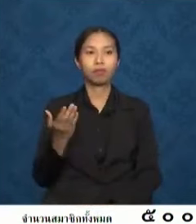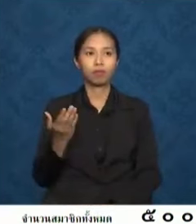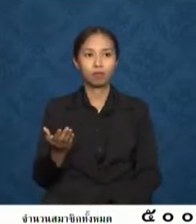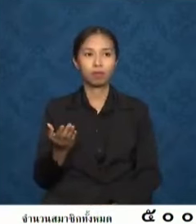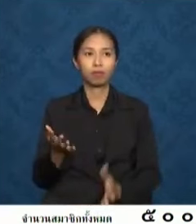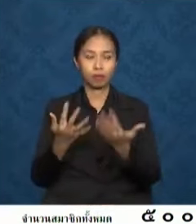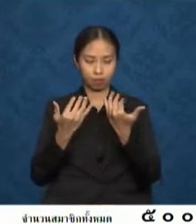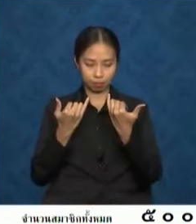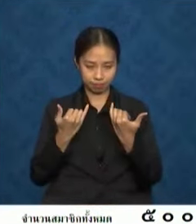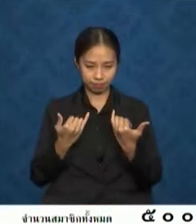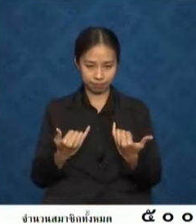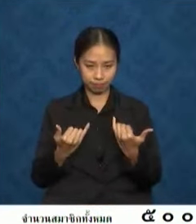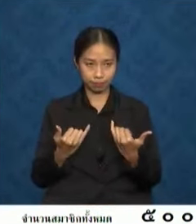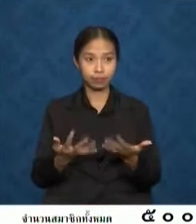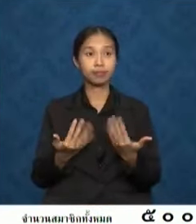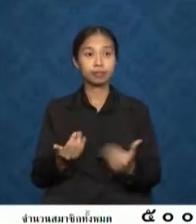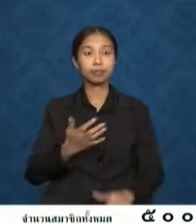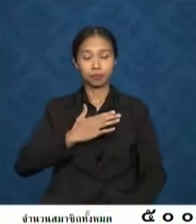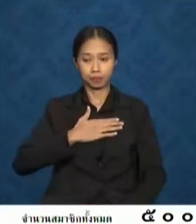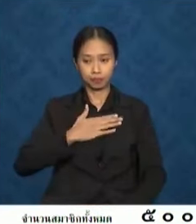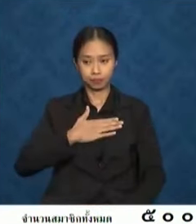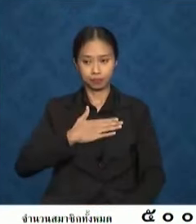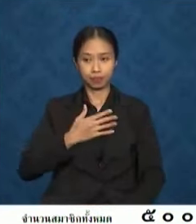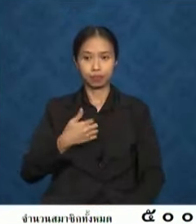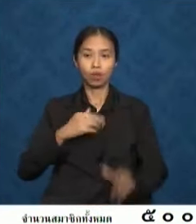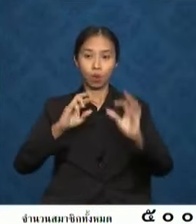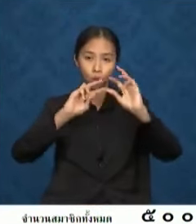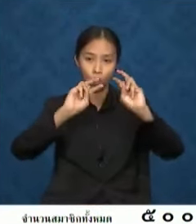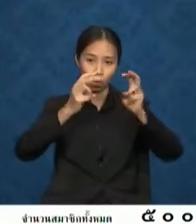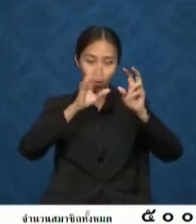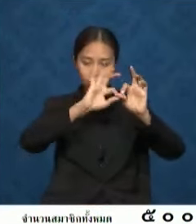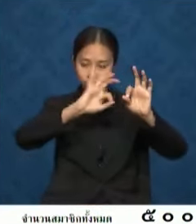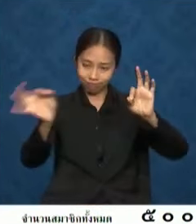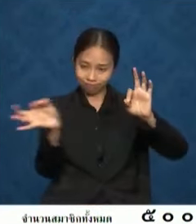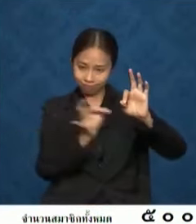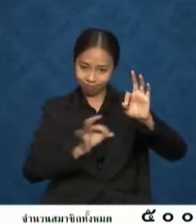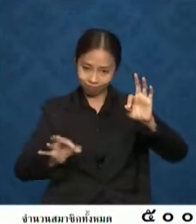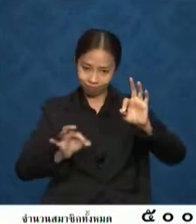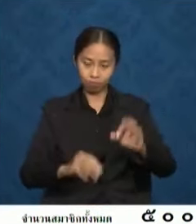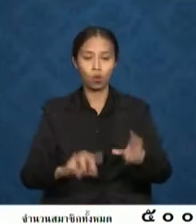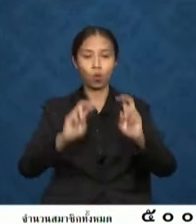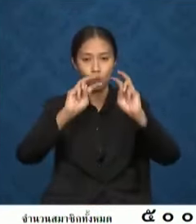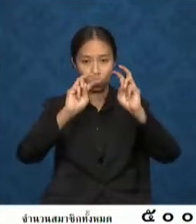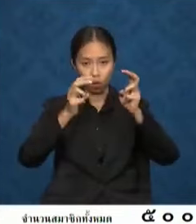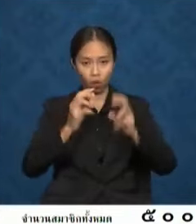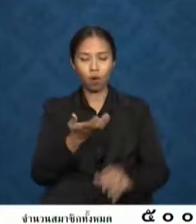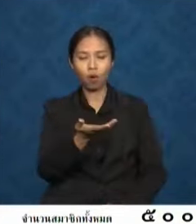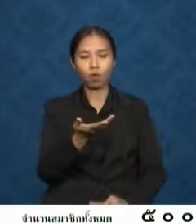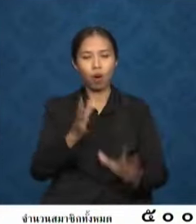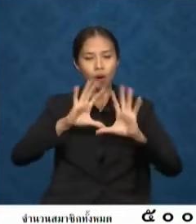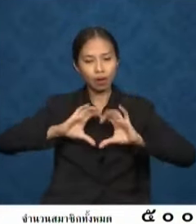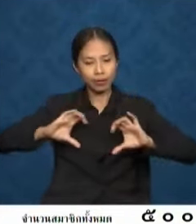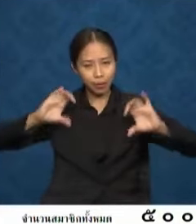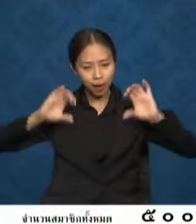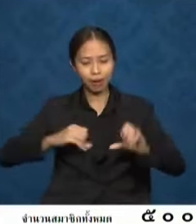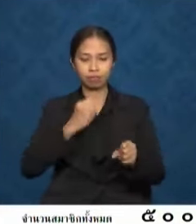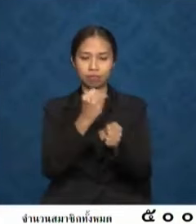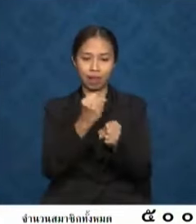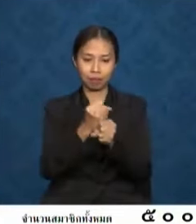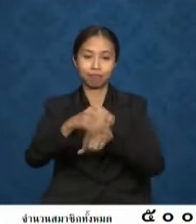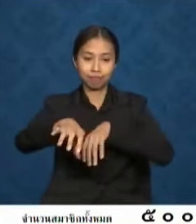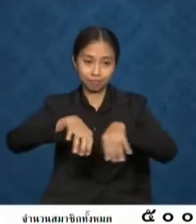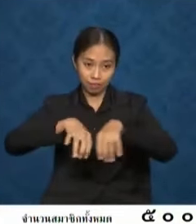ยติที่เอ่อผมได้รับมานะครับเขียนไว้ดังนี้นะครับเรื่องให้รัฐบาลเร่งดำเนินการกับหน่วยงานที่เกี่ยว